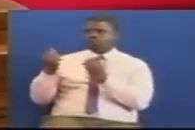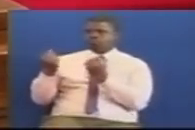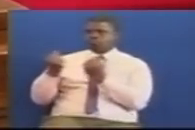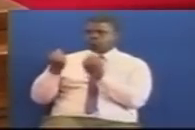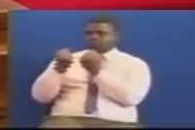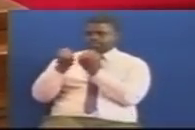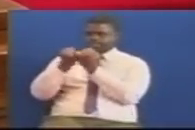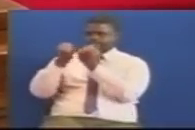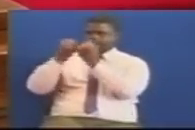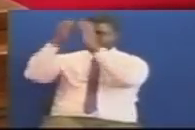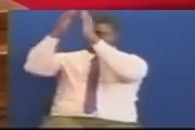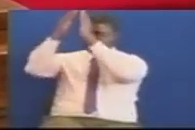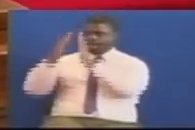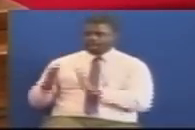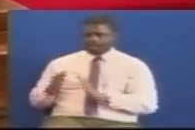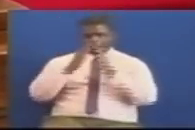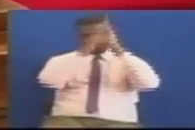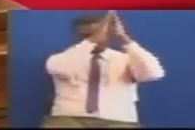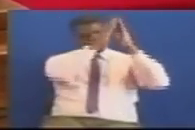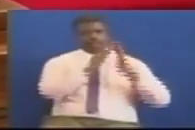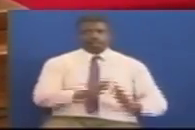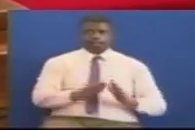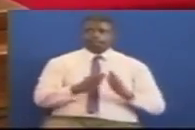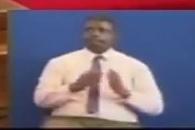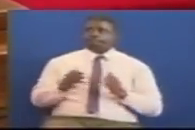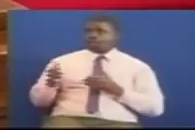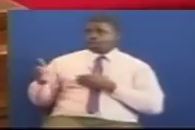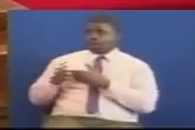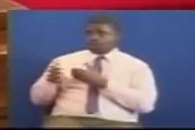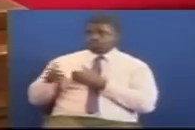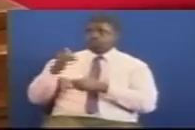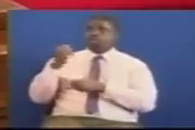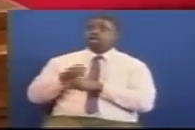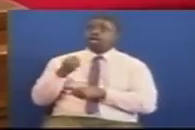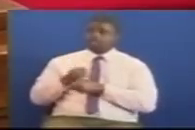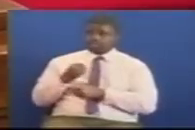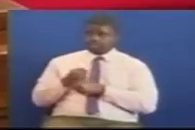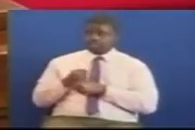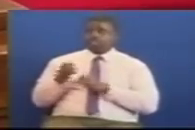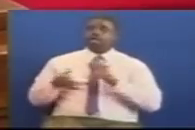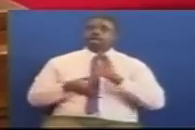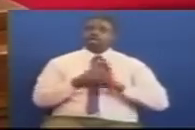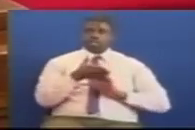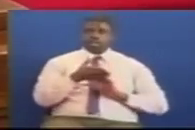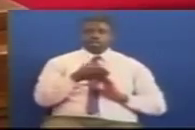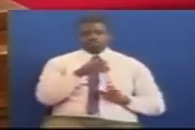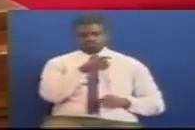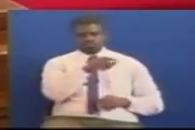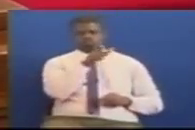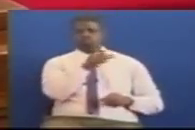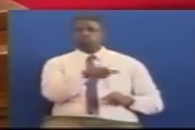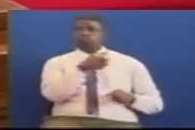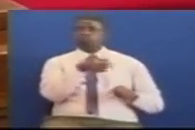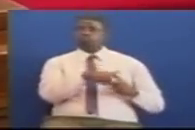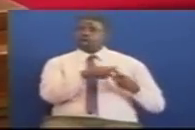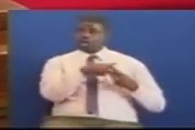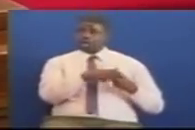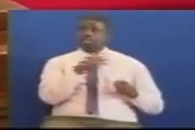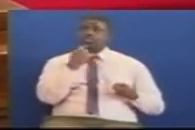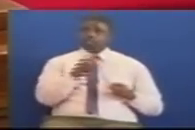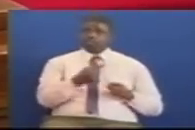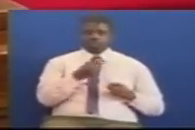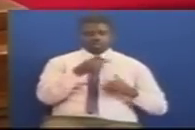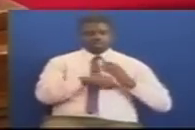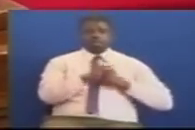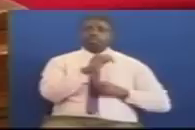vifaa kwa ajili ya kuvipeleka pale, na hivi karibuni kazi itaanza, na ametuhakikishia kwamba ndani ya miezi sita pale minara itakuwa imekwishawekwa. Hiyo